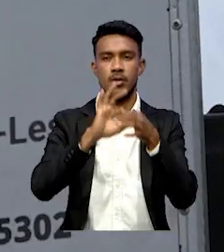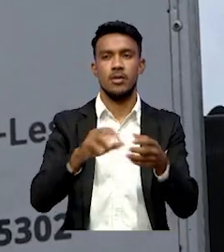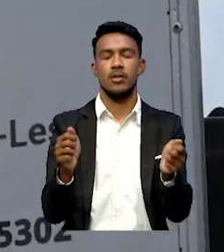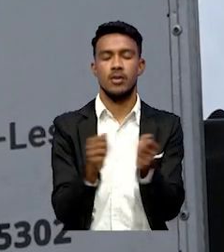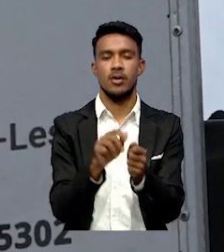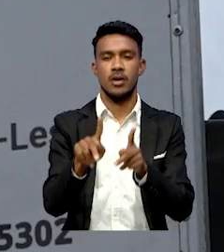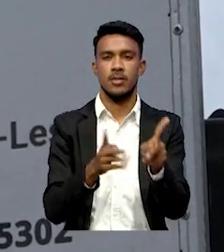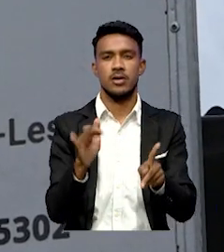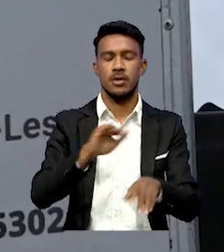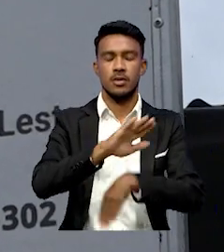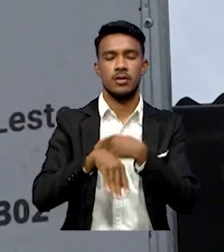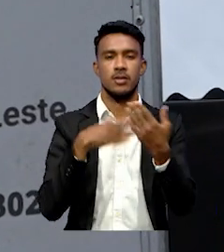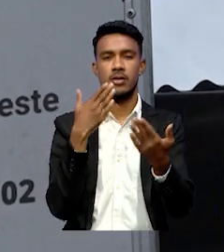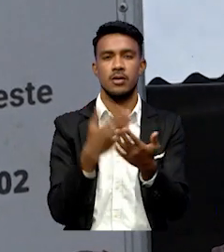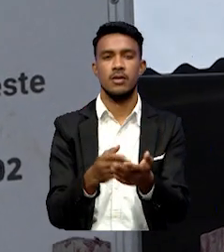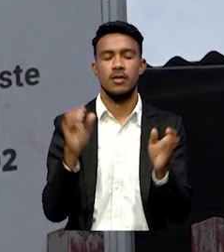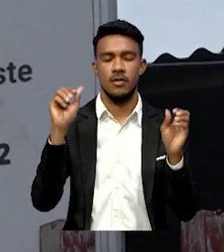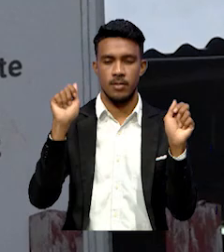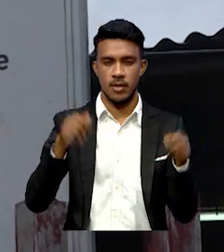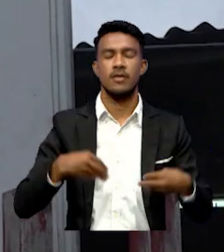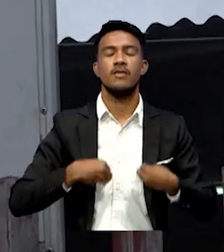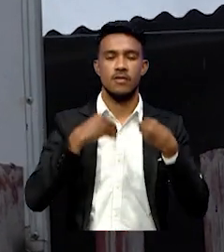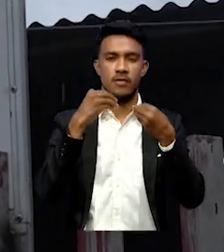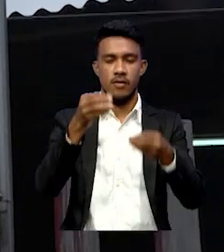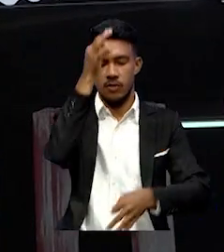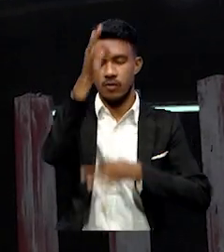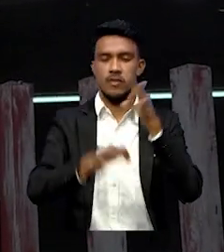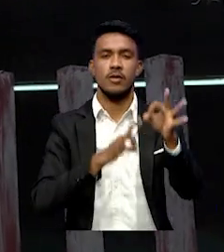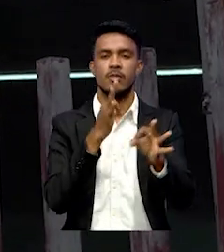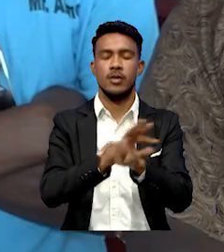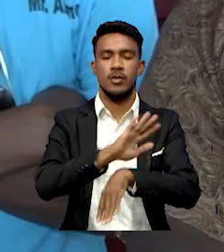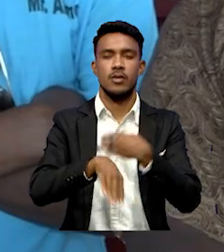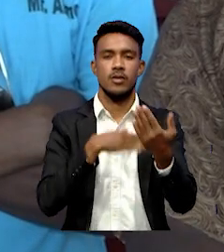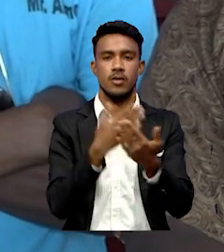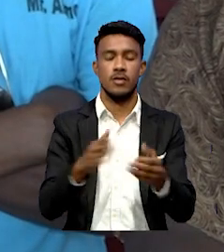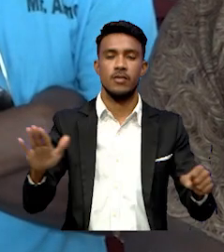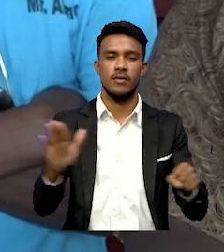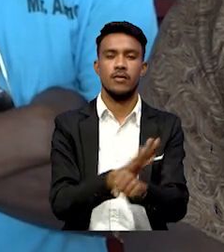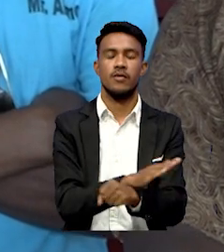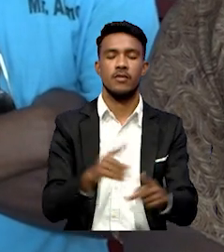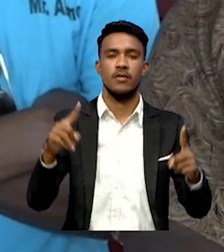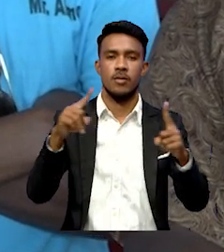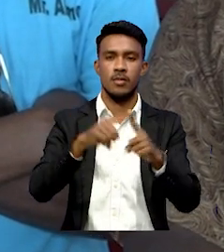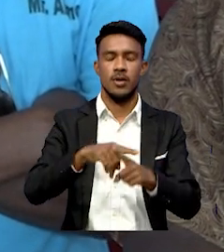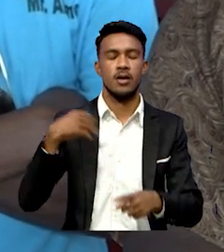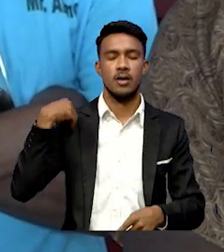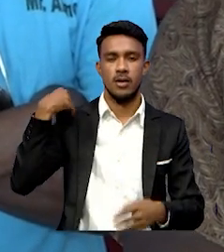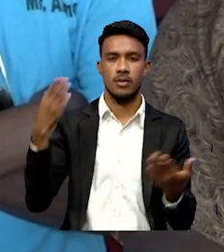militantes no simpatizan tomak oto to for nia konfiansa tomak deposita nia konfiansa tomak ba kandidatu nebe